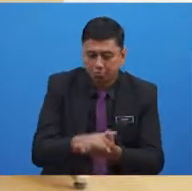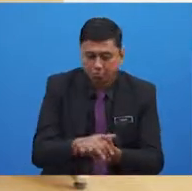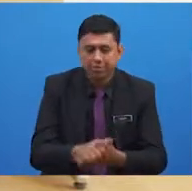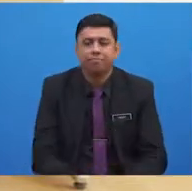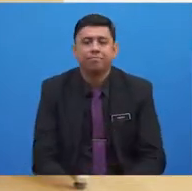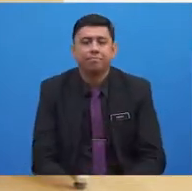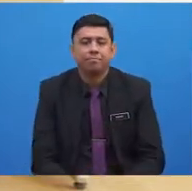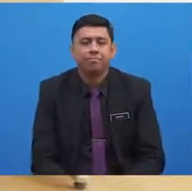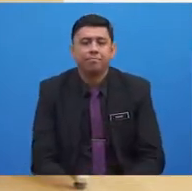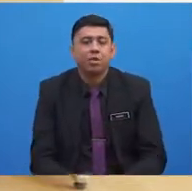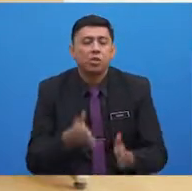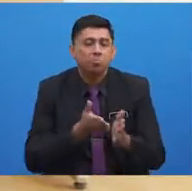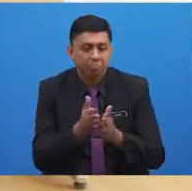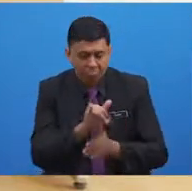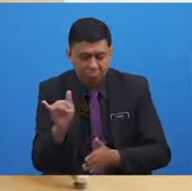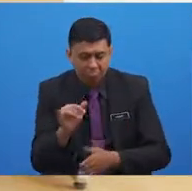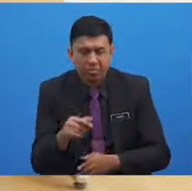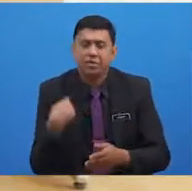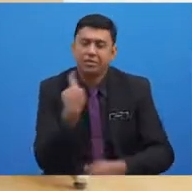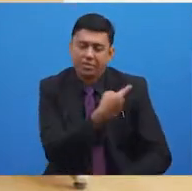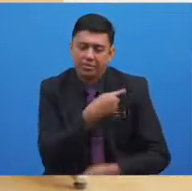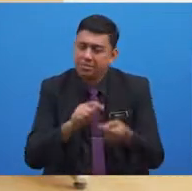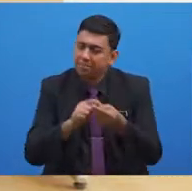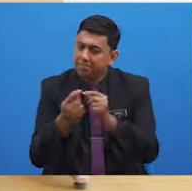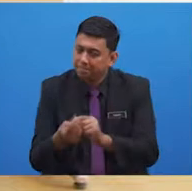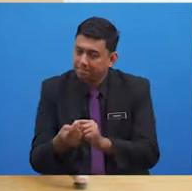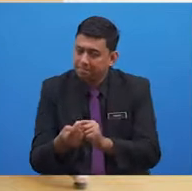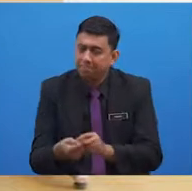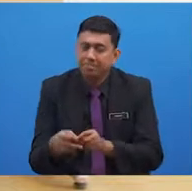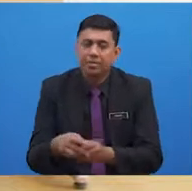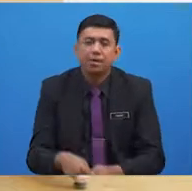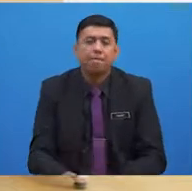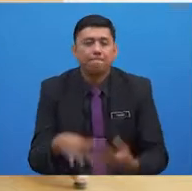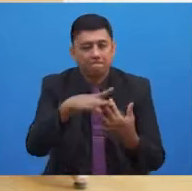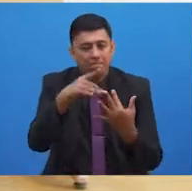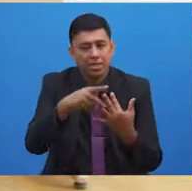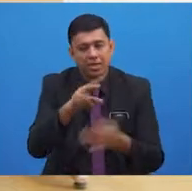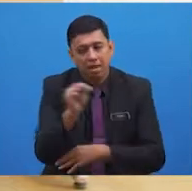sekalian, seterusnya kita beralih kepada pilihan raya.